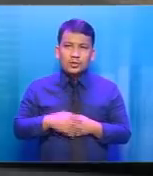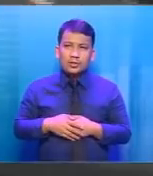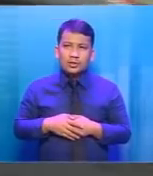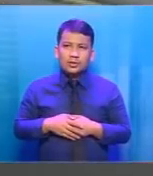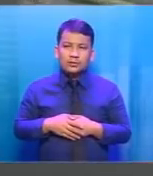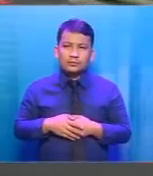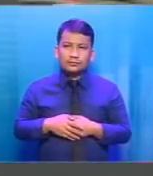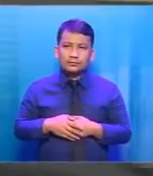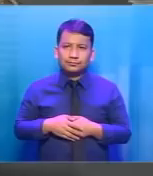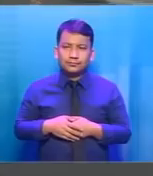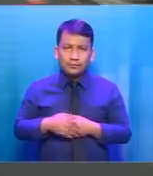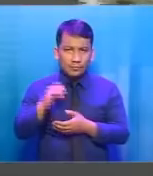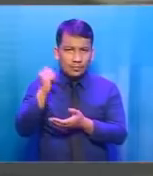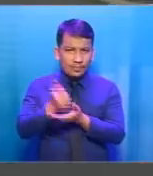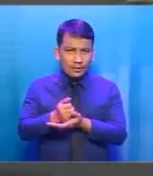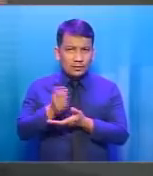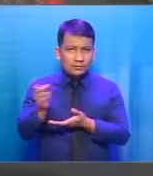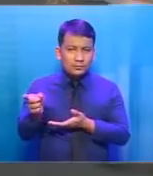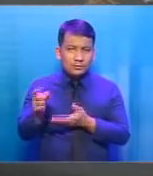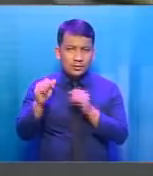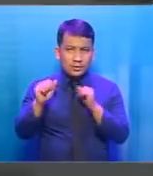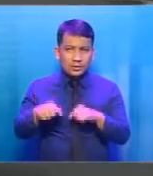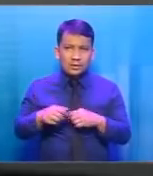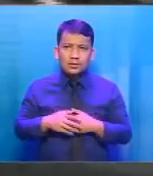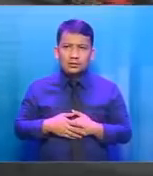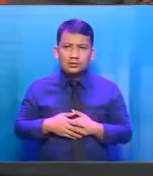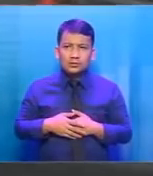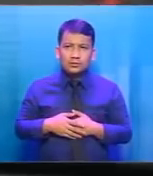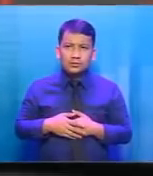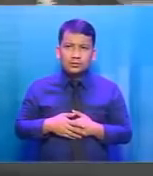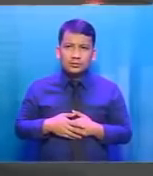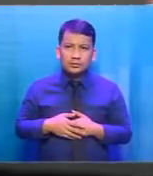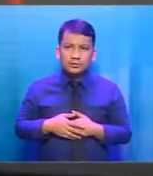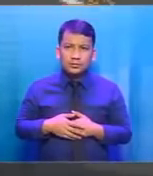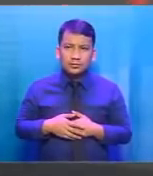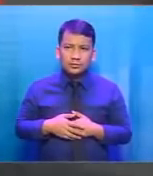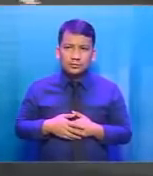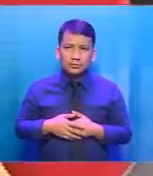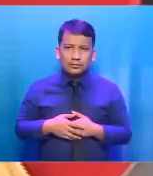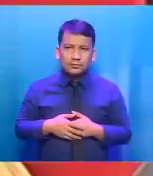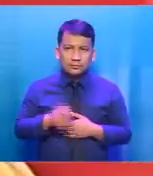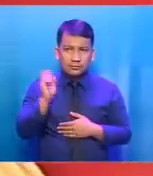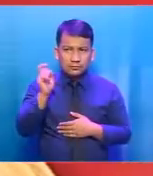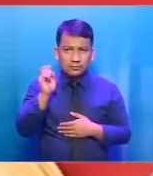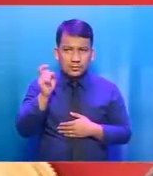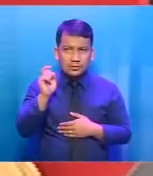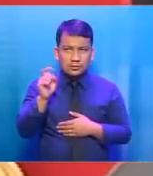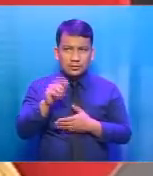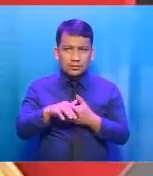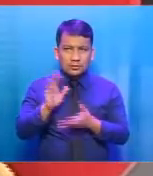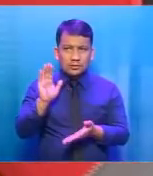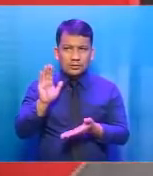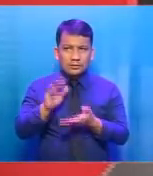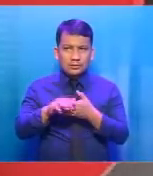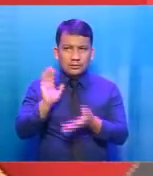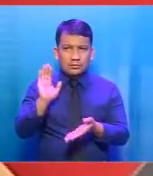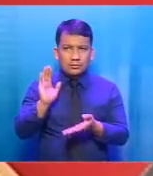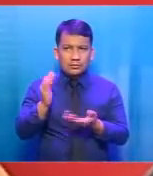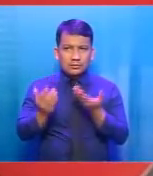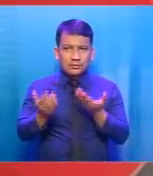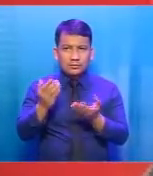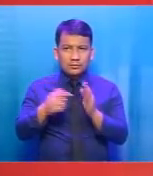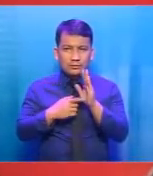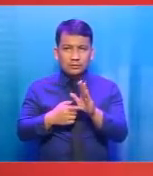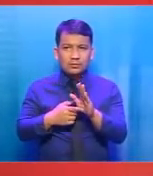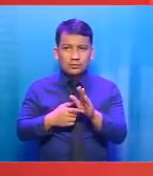1,274. Approved naman kaya ito sa mga motorista? Mabilis, kaya lang parang matatasan kasi, di ba, tulad